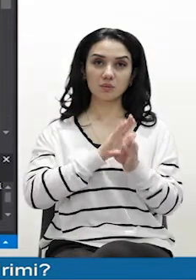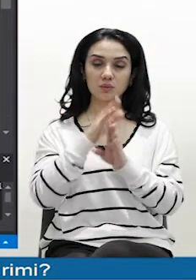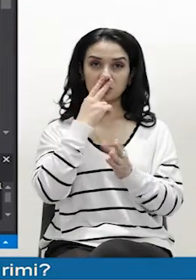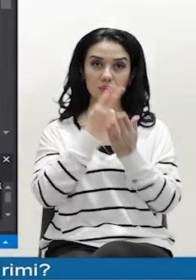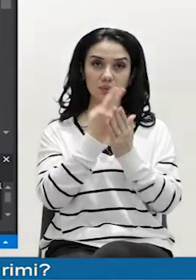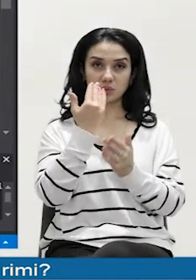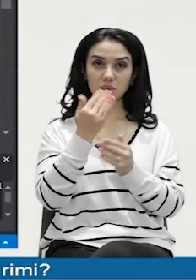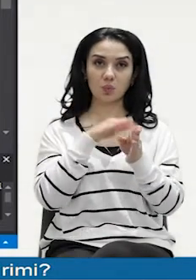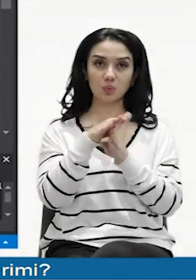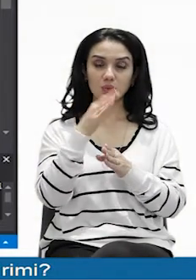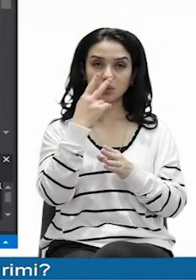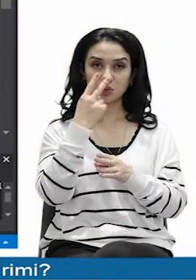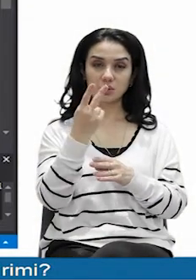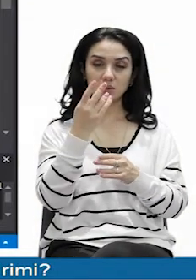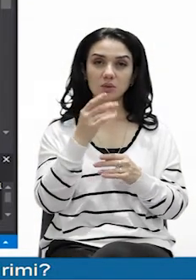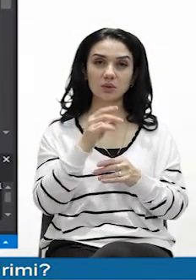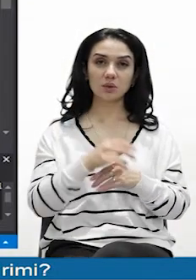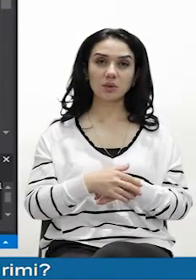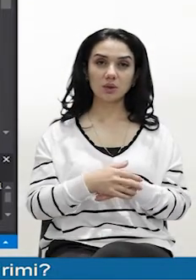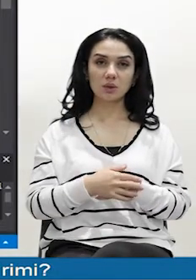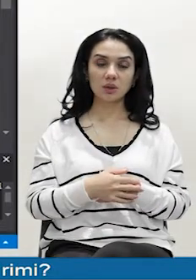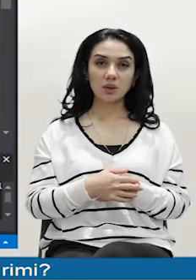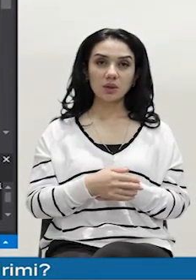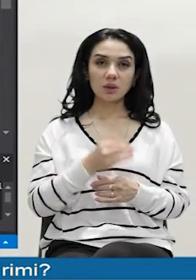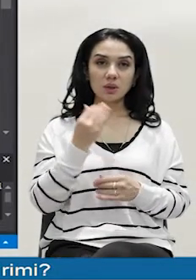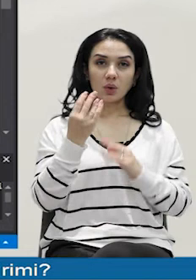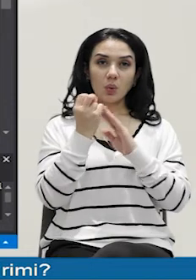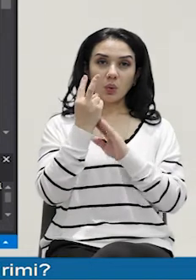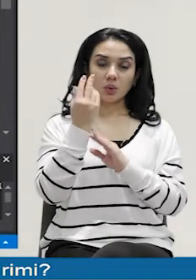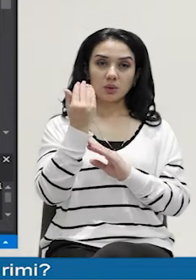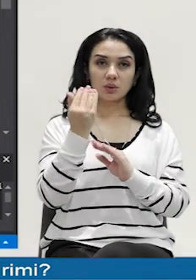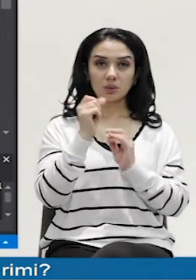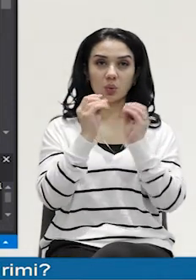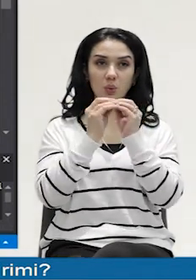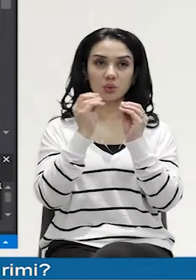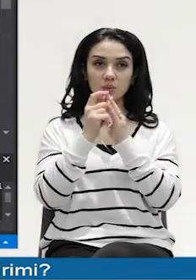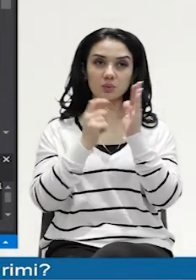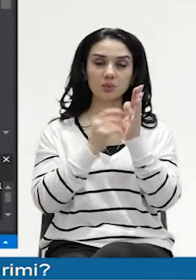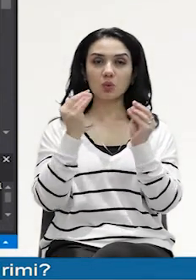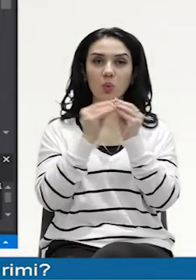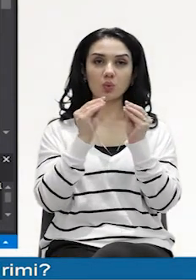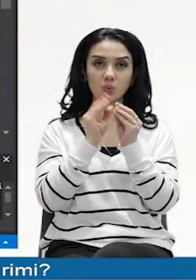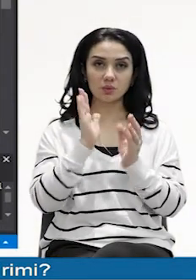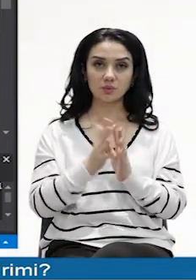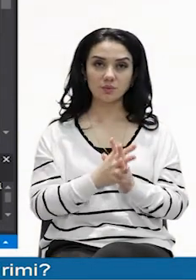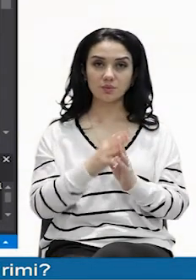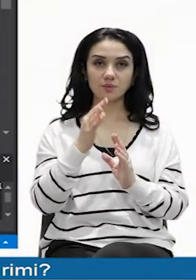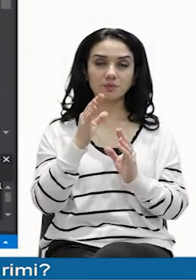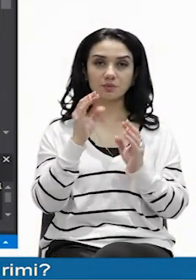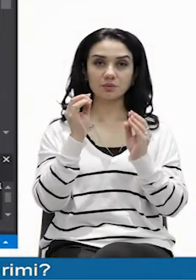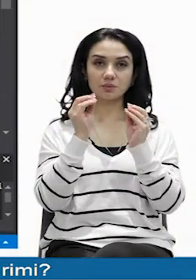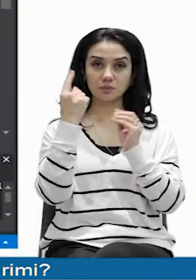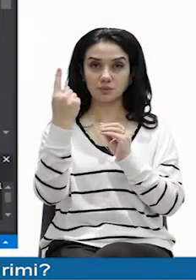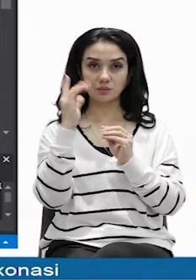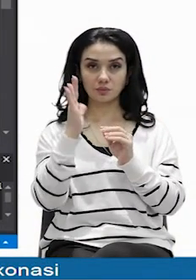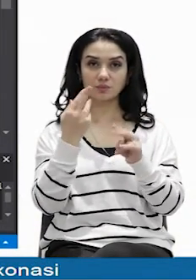bo'lish hodisasi sodir bo'lar, to'g'rimi? Demak, 12 ni 10 ga bo'lsak, 10 bo'ladi, 1 bo'ladi.